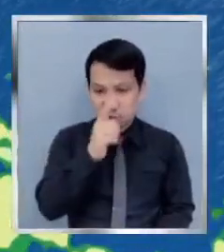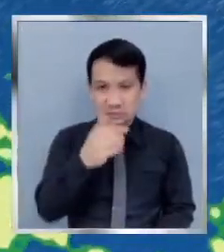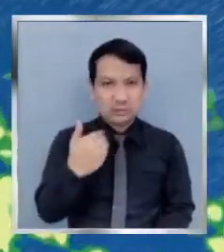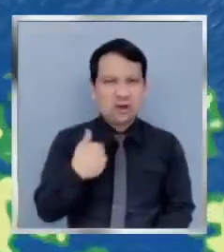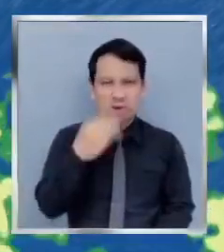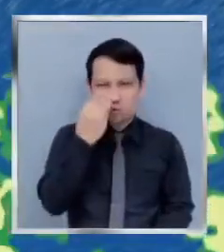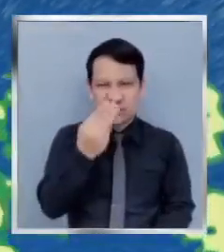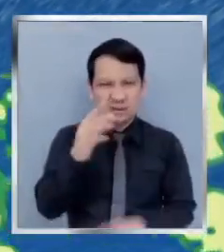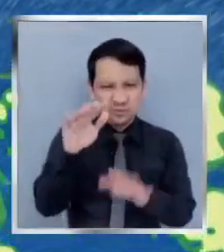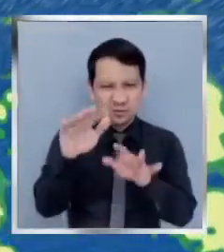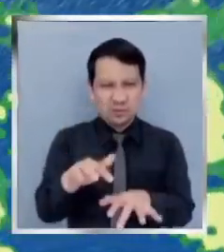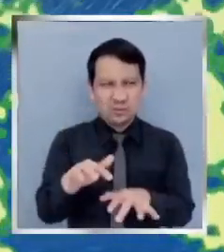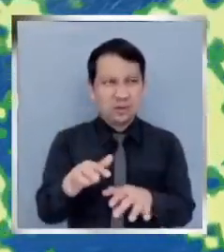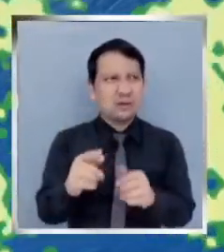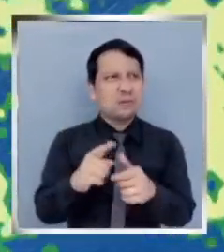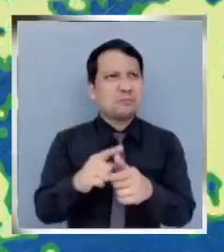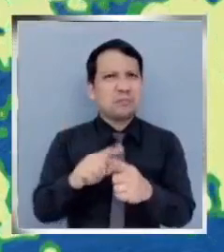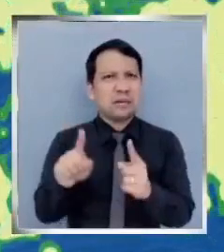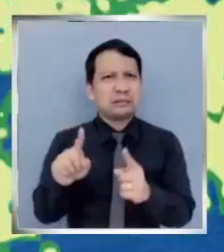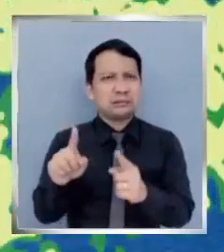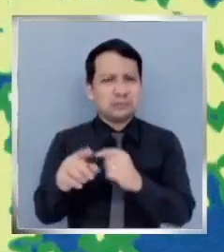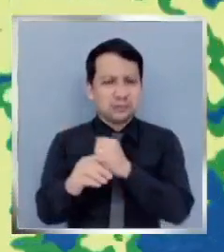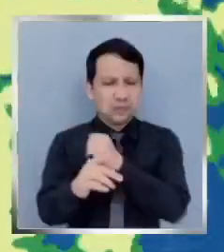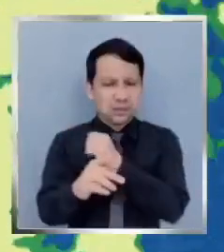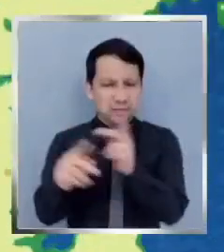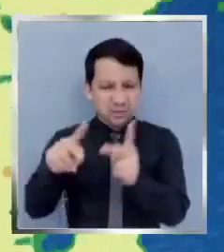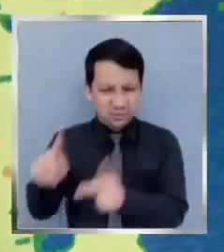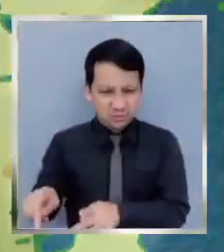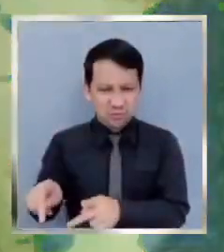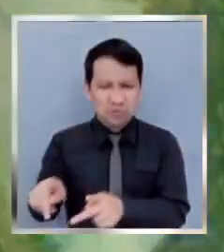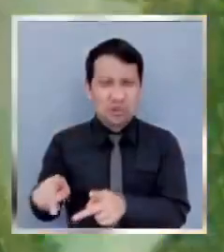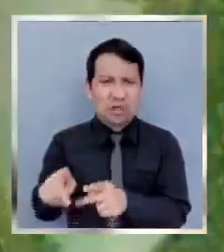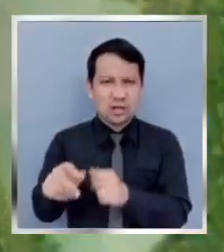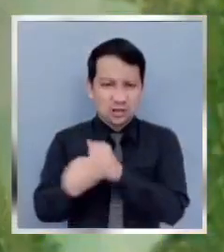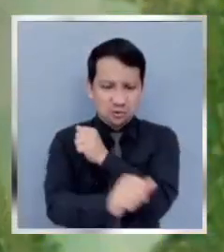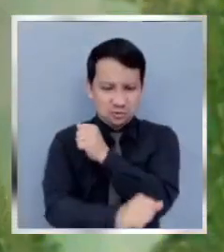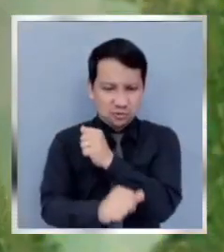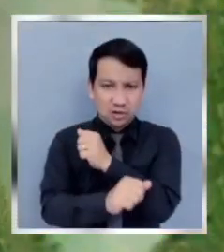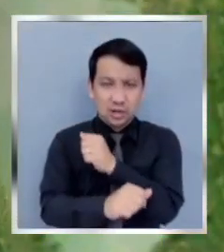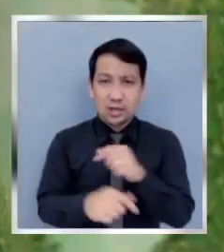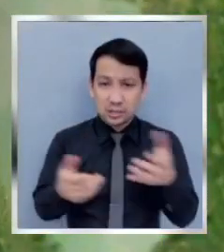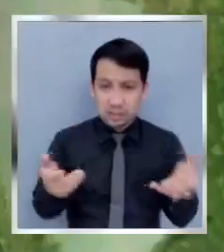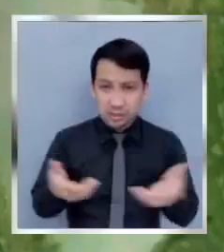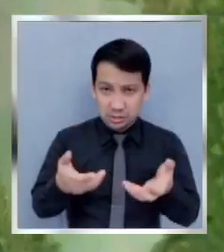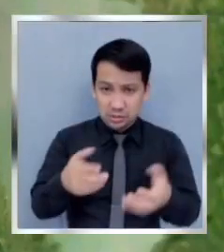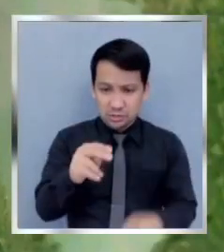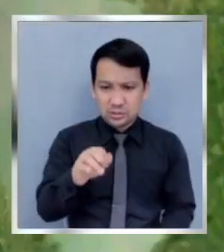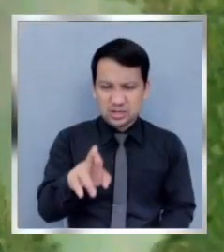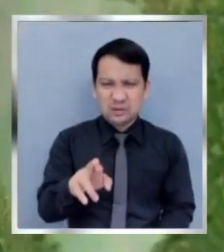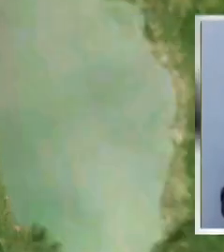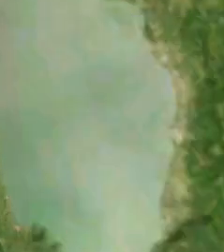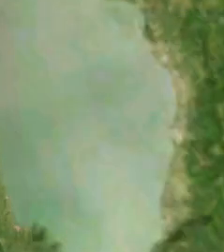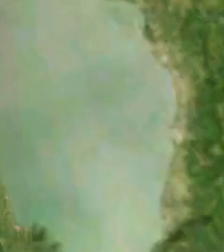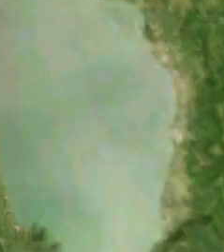Aurora, Quezon, Mindoro at Palawan. Sa Metro Manila, posible pa rin ang localized thunderstorms.